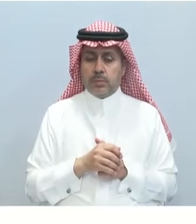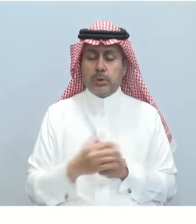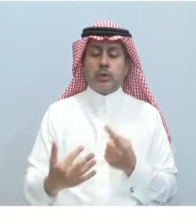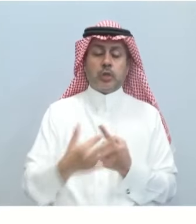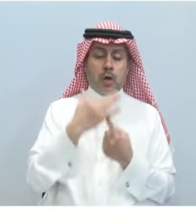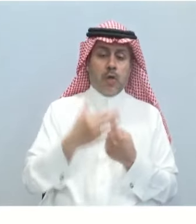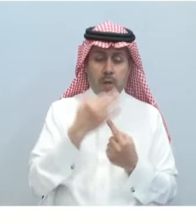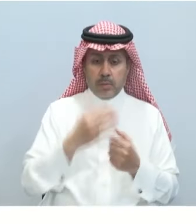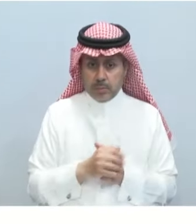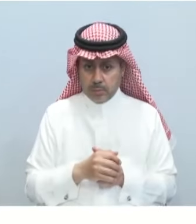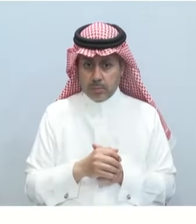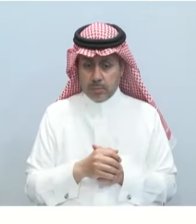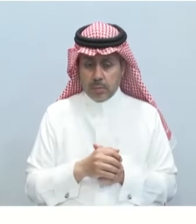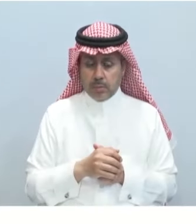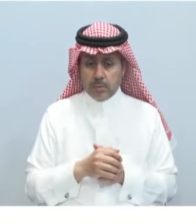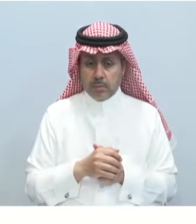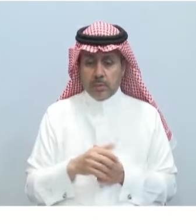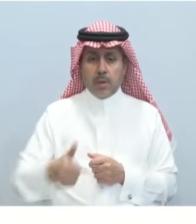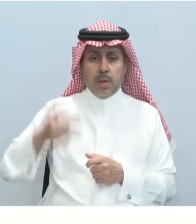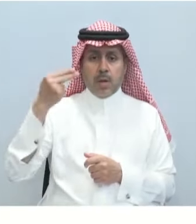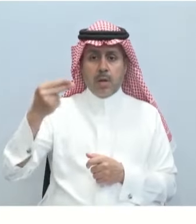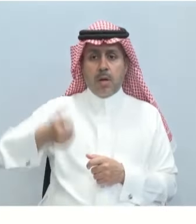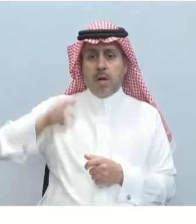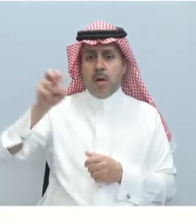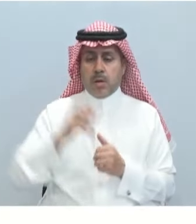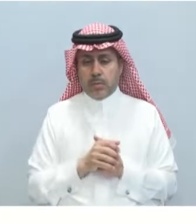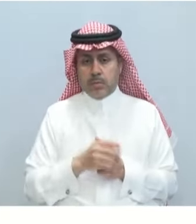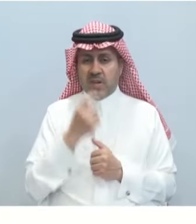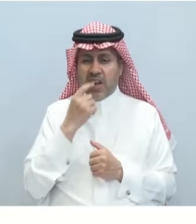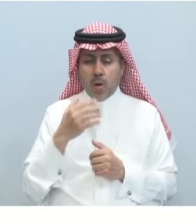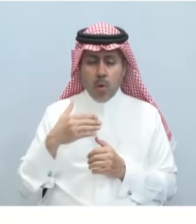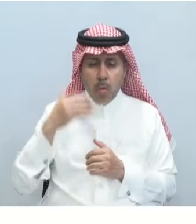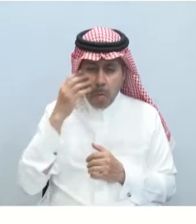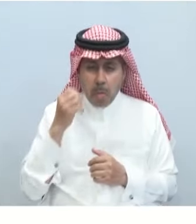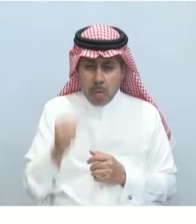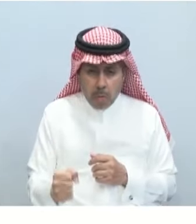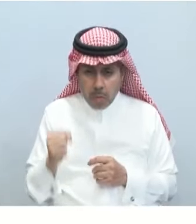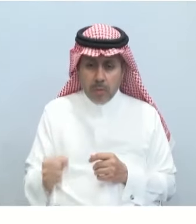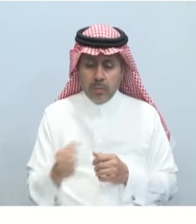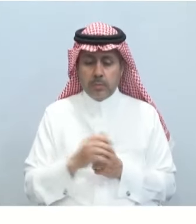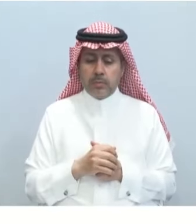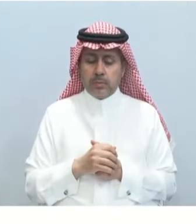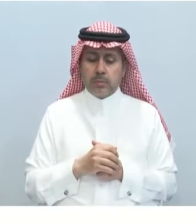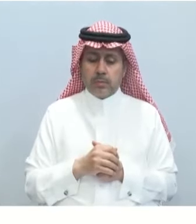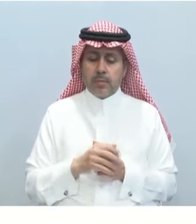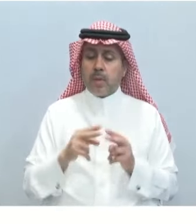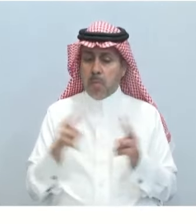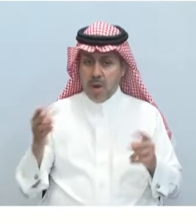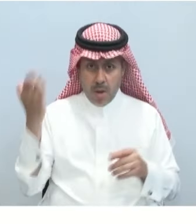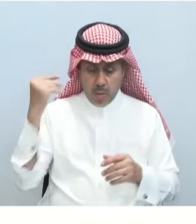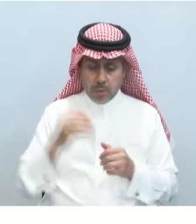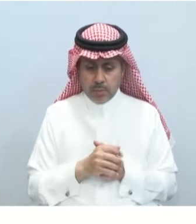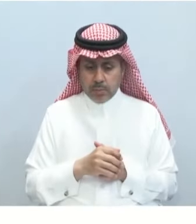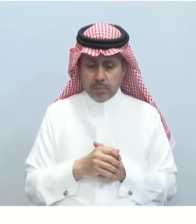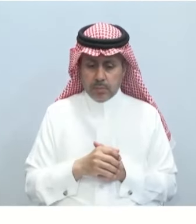ذا من اشخاص ذوي الاعاقه او احد الوالدين وم تجاوز 60 عاما او الحامل اذا نتج عن ذلك سقوط الجنينه هذه ذكرناها قبل قليل